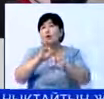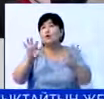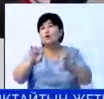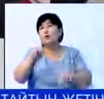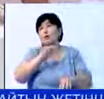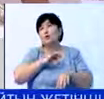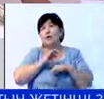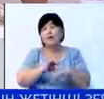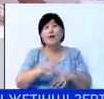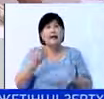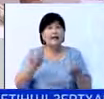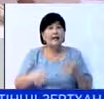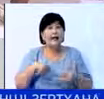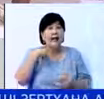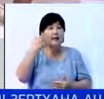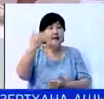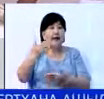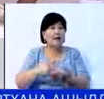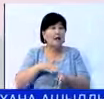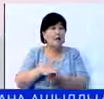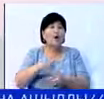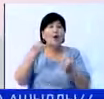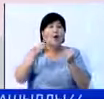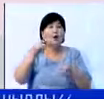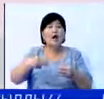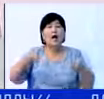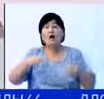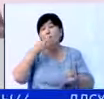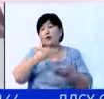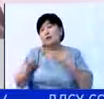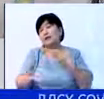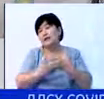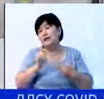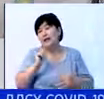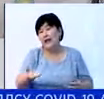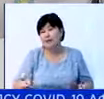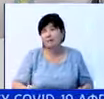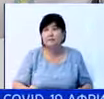жұмыстарын жүргізуде. Егер аталған талап орындалмаса, жүргізушілер әкімшілік жауапкершілікке тартылады.